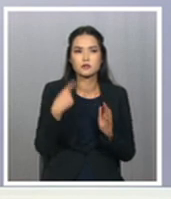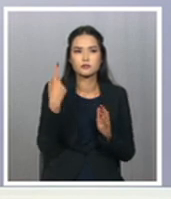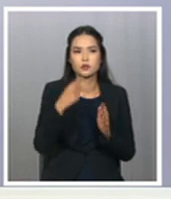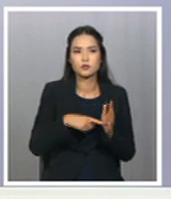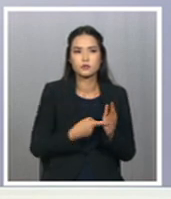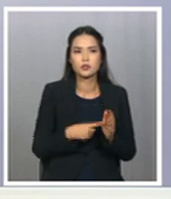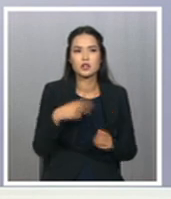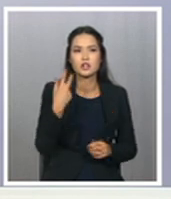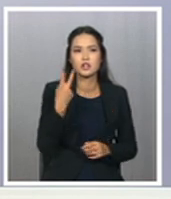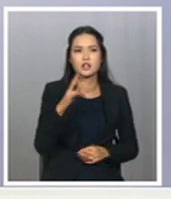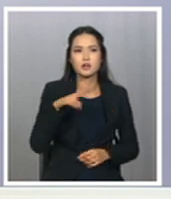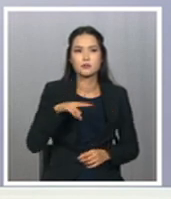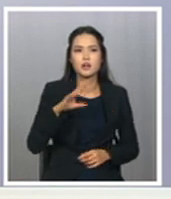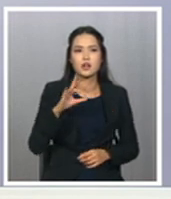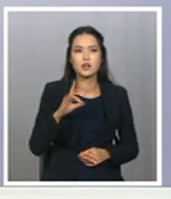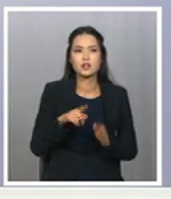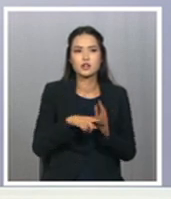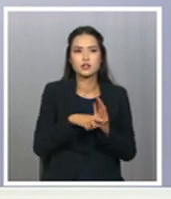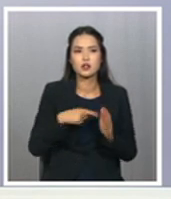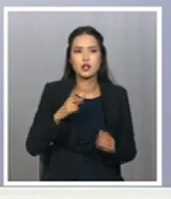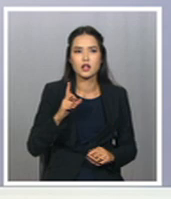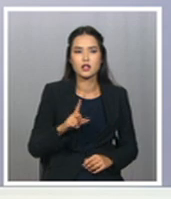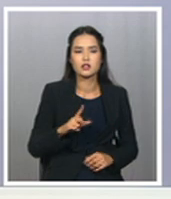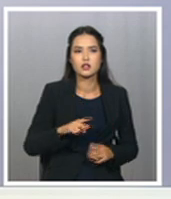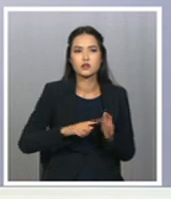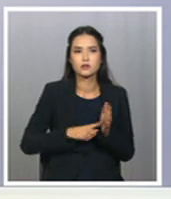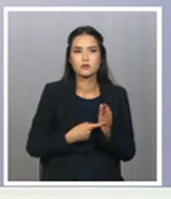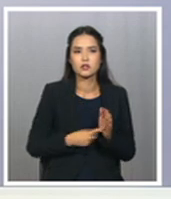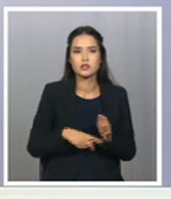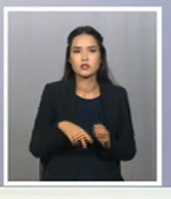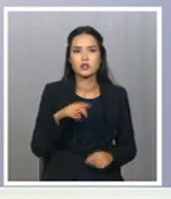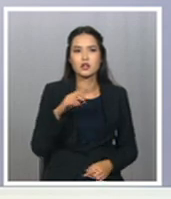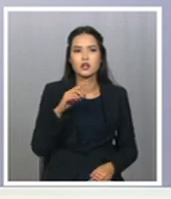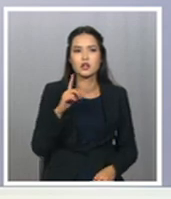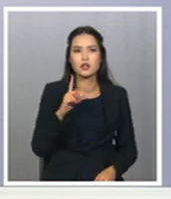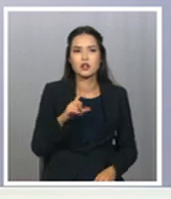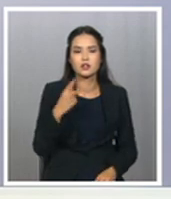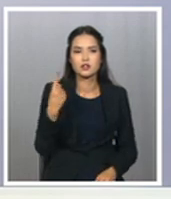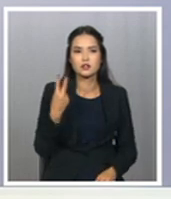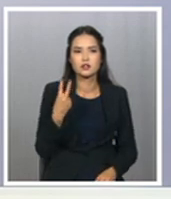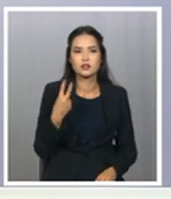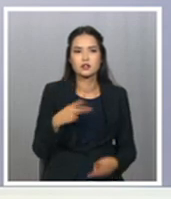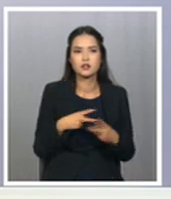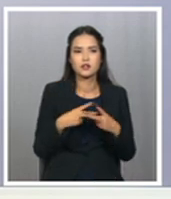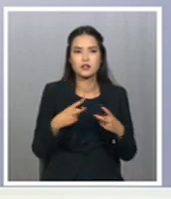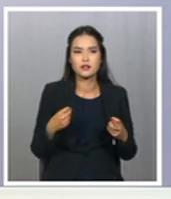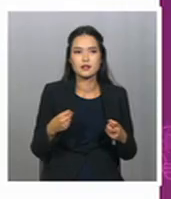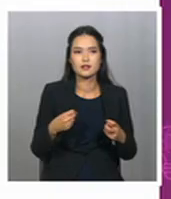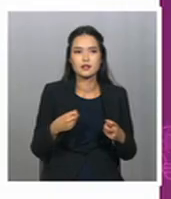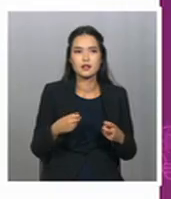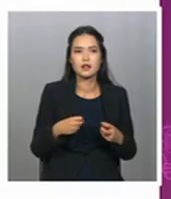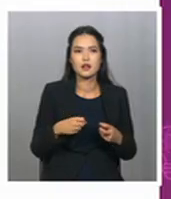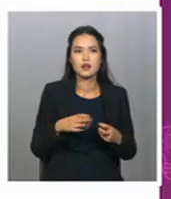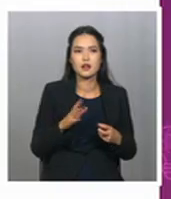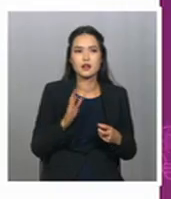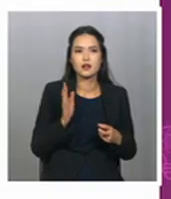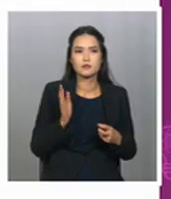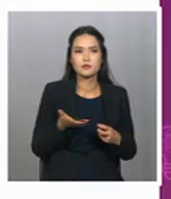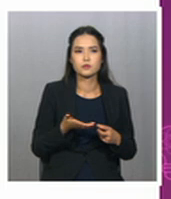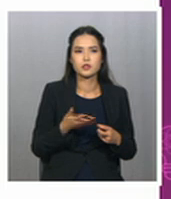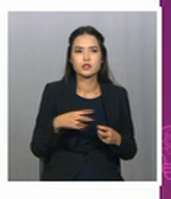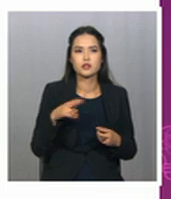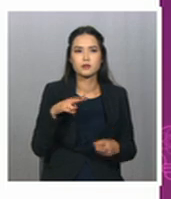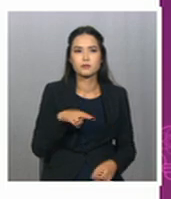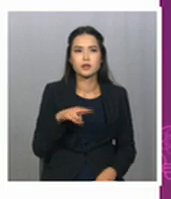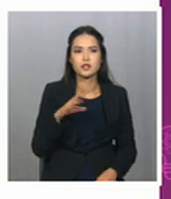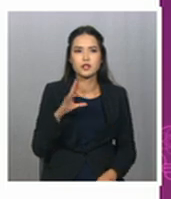орнына 2 пи r бөлінген L-ді қоямыз, көбейтілген L квадрат. 2 мен 2 қысқарады, L мен